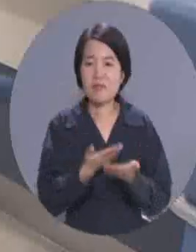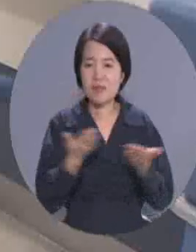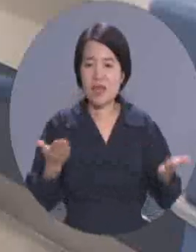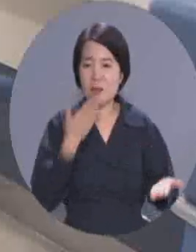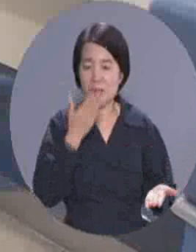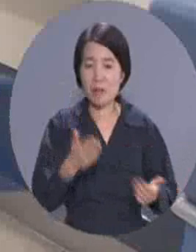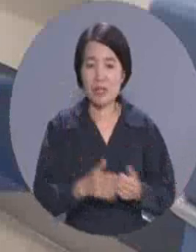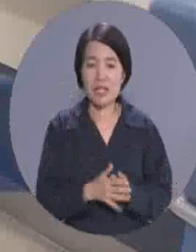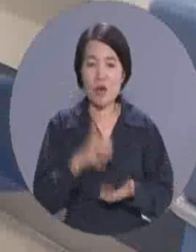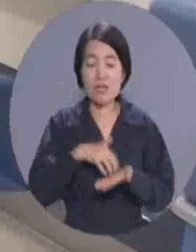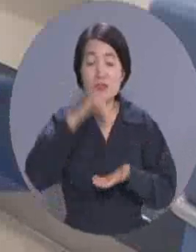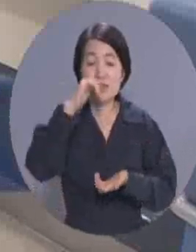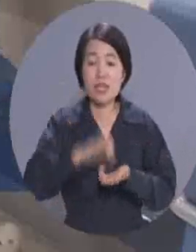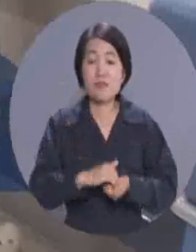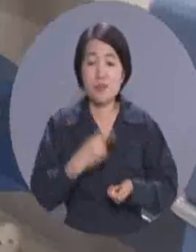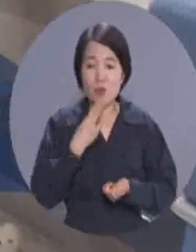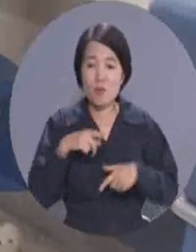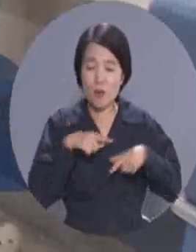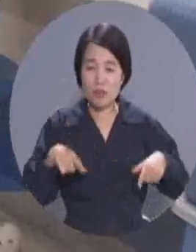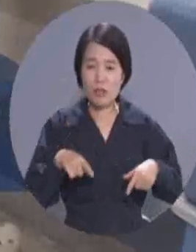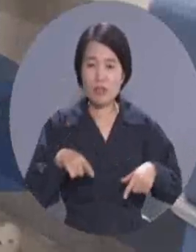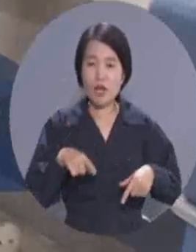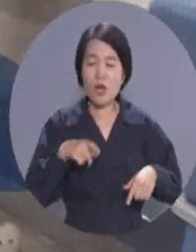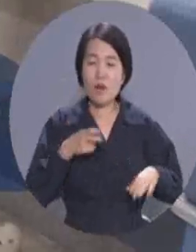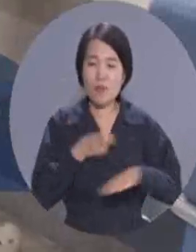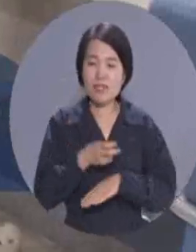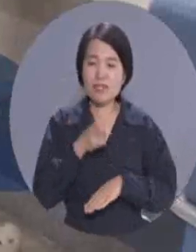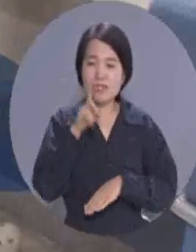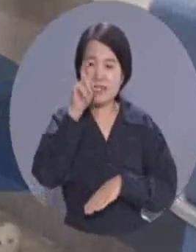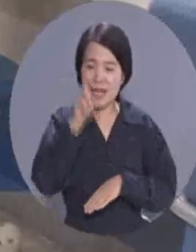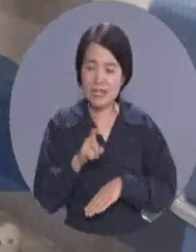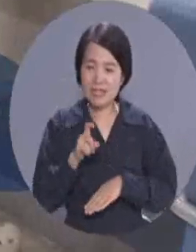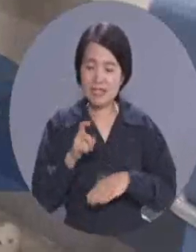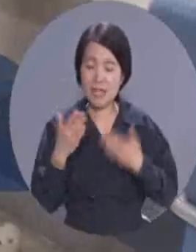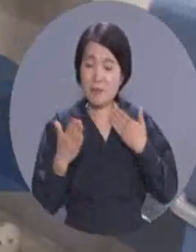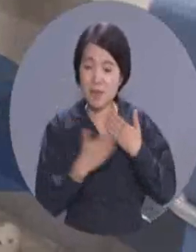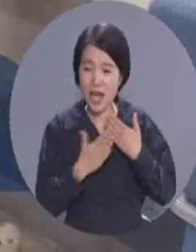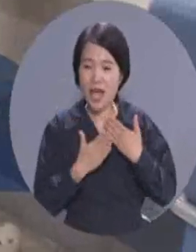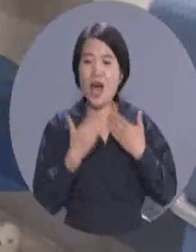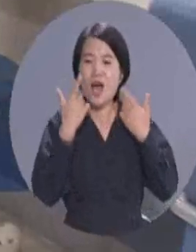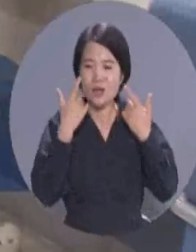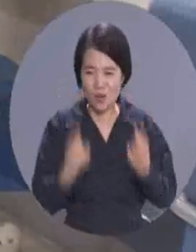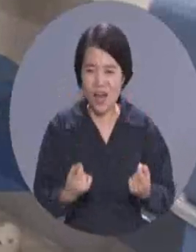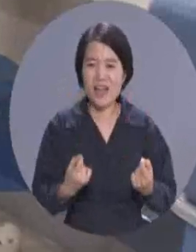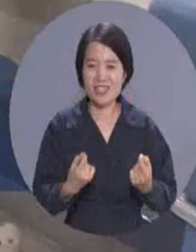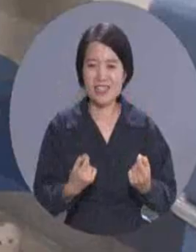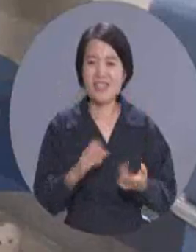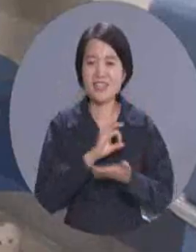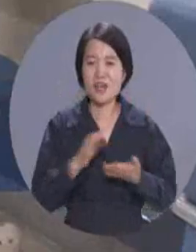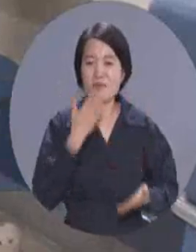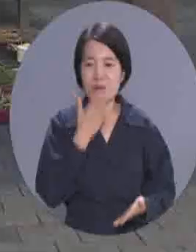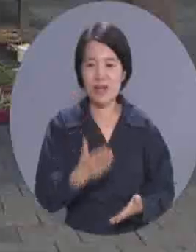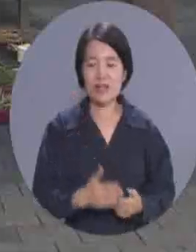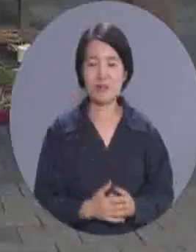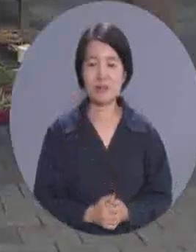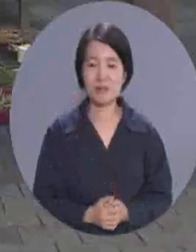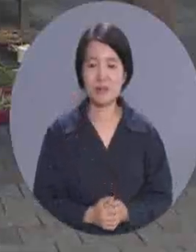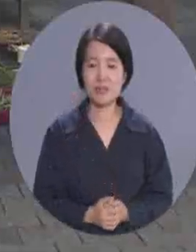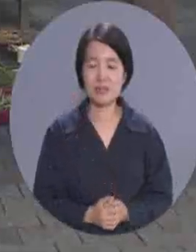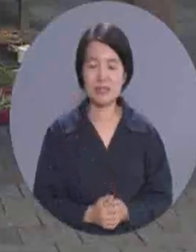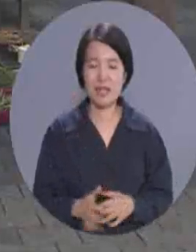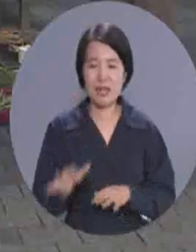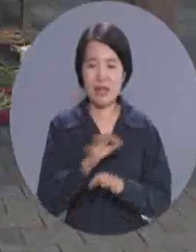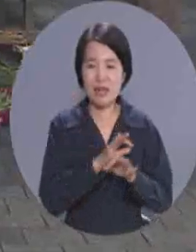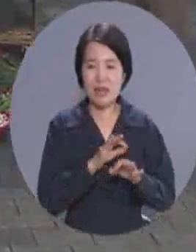횟수 제한은 없고 평상시에 교통카드 쓰듯이 똑같은 형태로 쓰시면 됩니다. 지갑